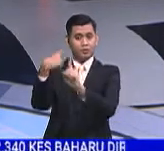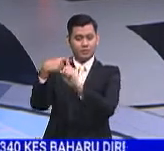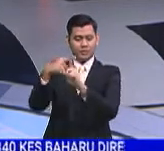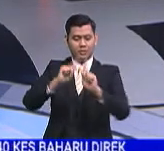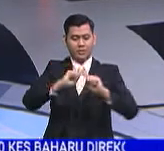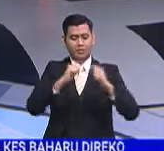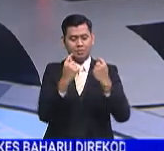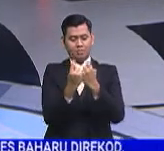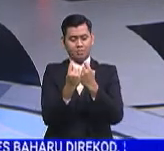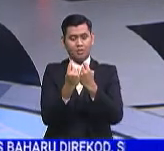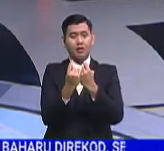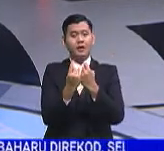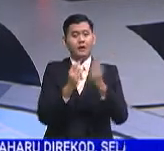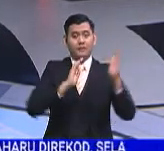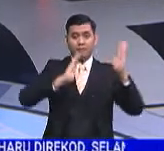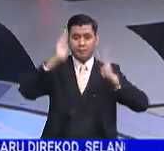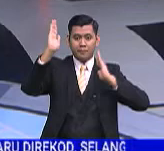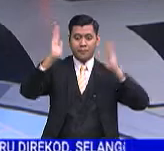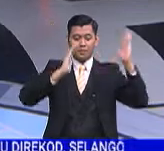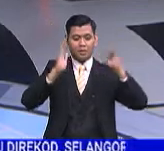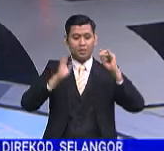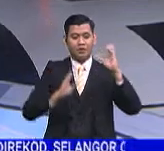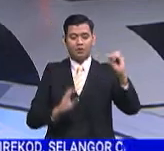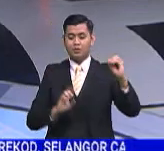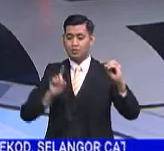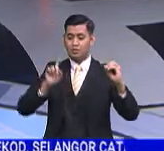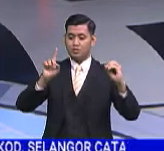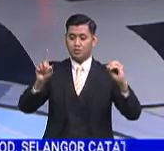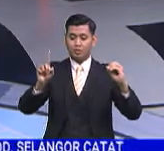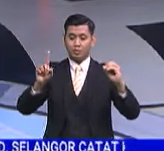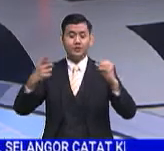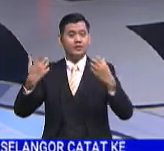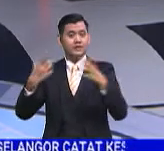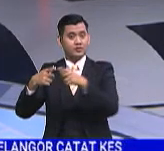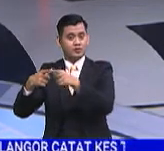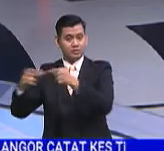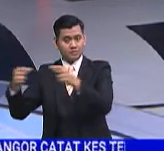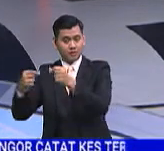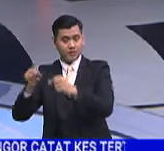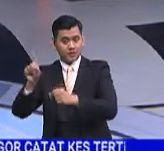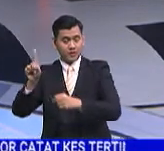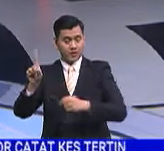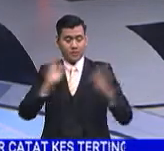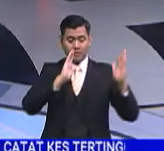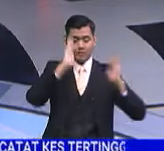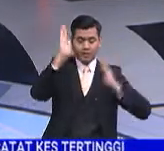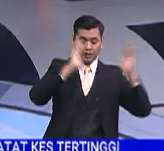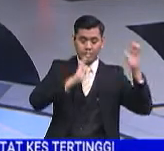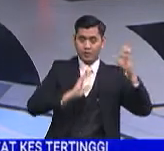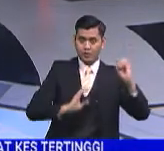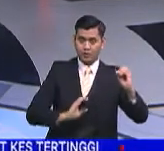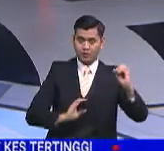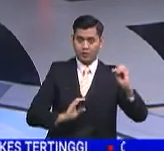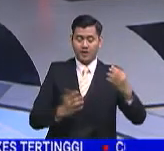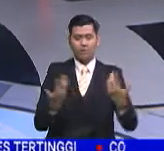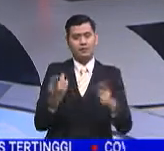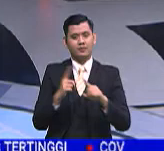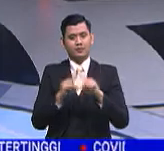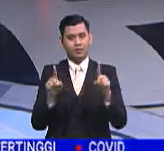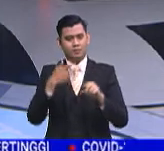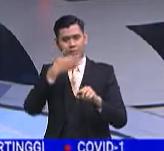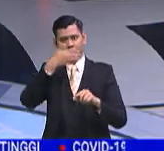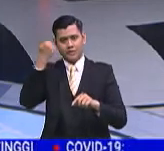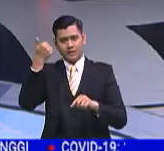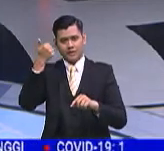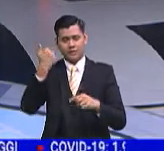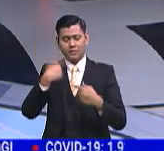Terbaru, Malaysia tewas 0-1 kepada Jepun. Keputusan yang dilihat lebih baik berbanding kekalahan 0-3 skuad negara kepada